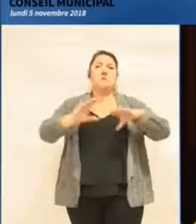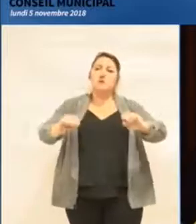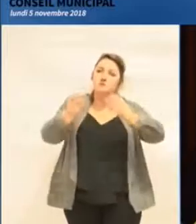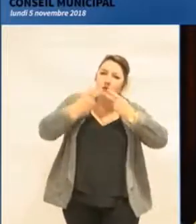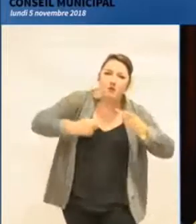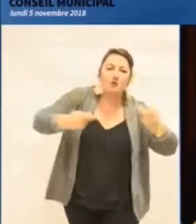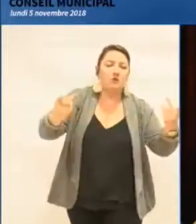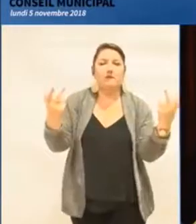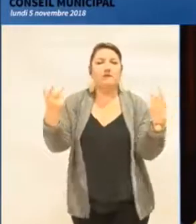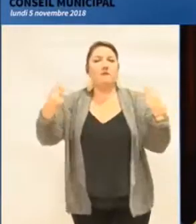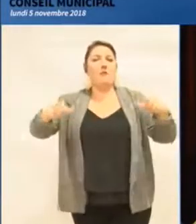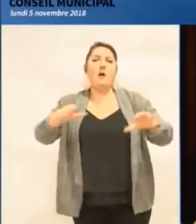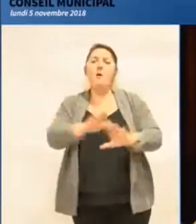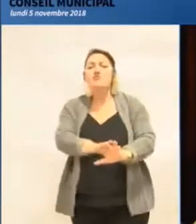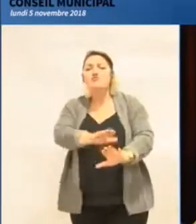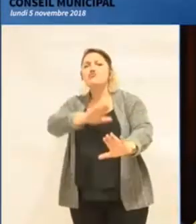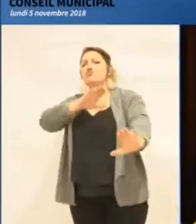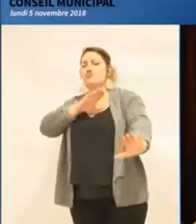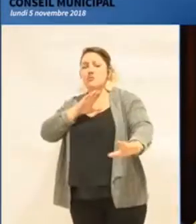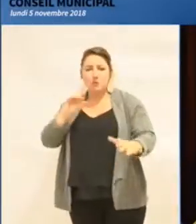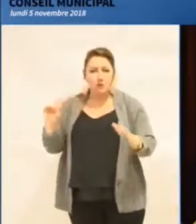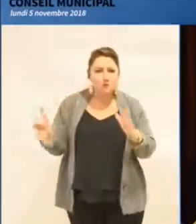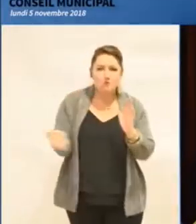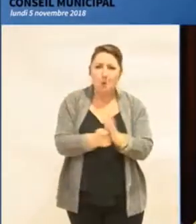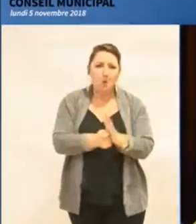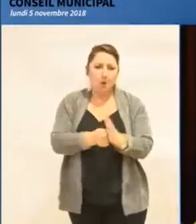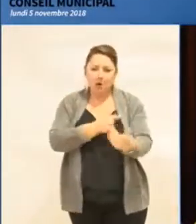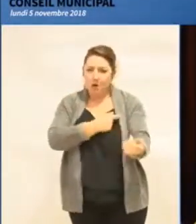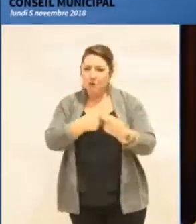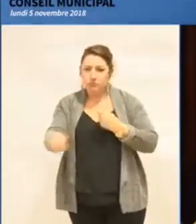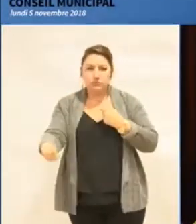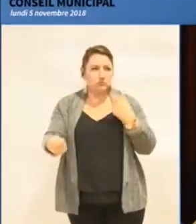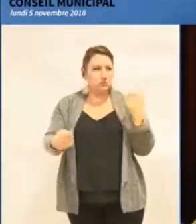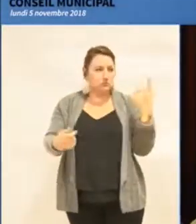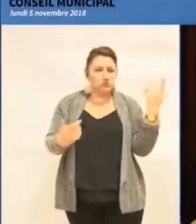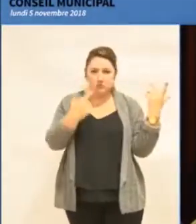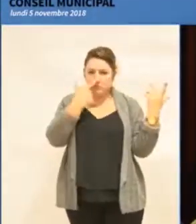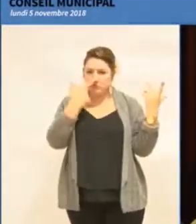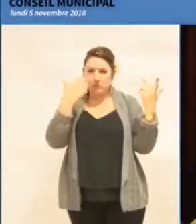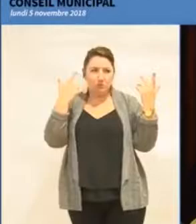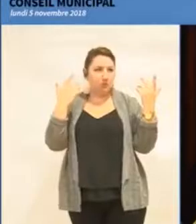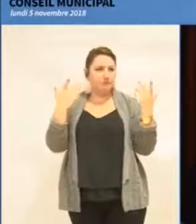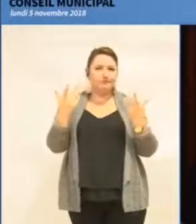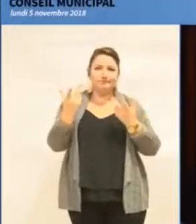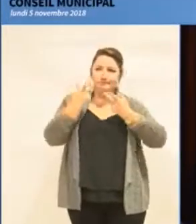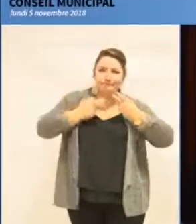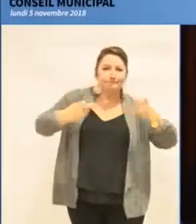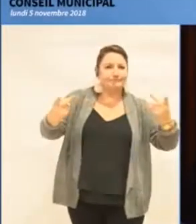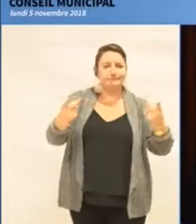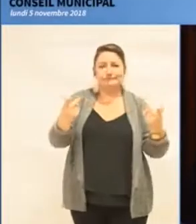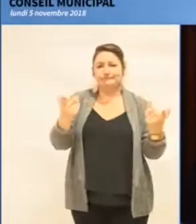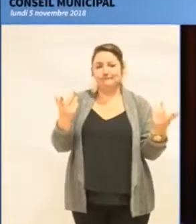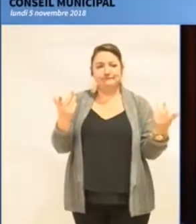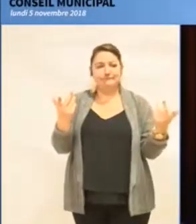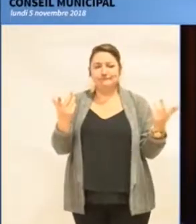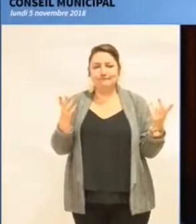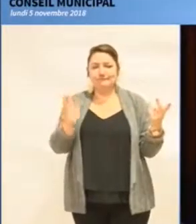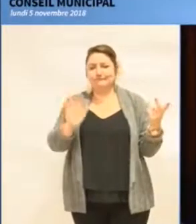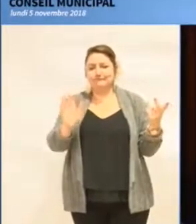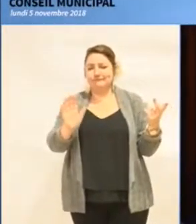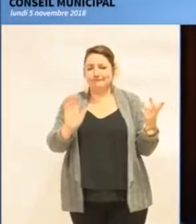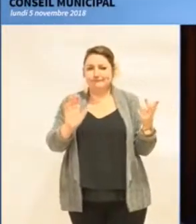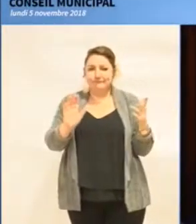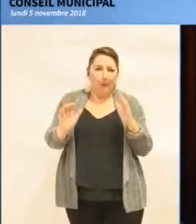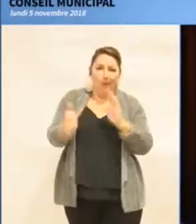moment, ni le bon ton. Il fallait d'abord marquer notre solidarité à l'égard des familles et